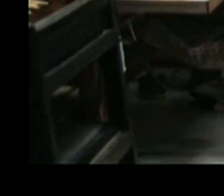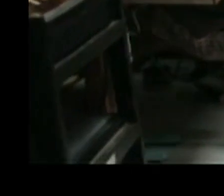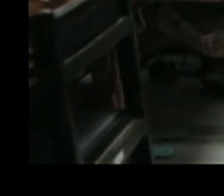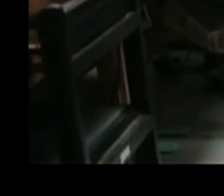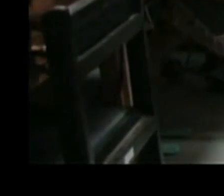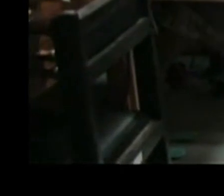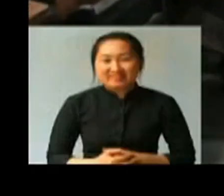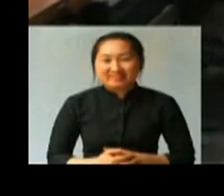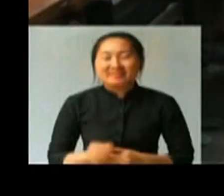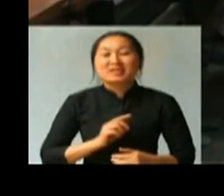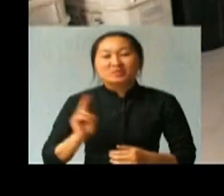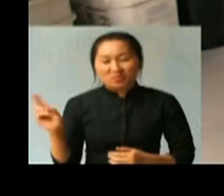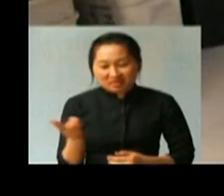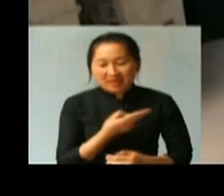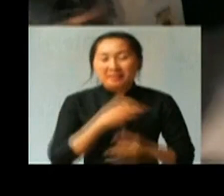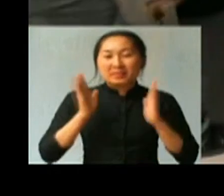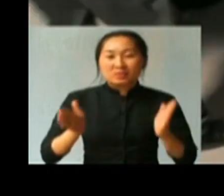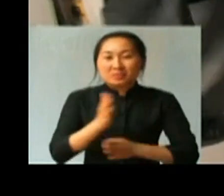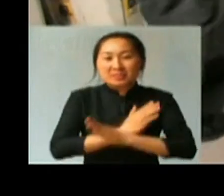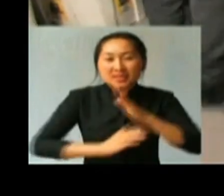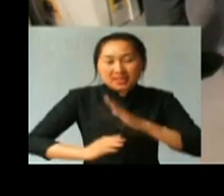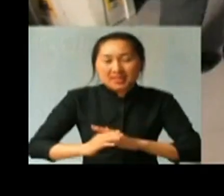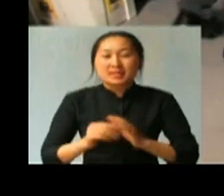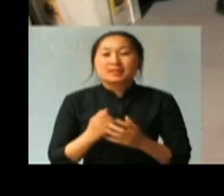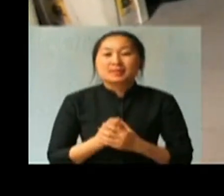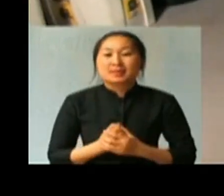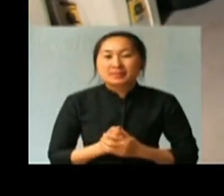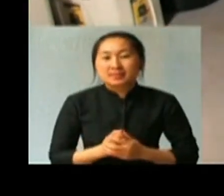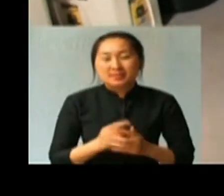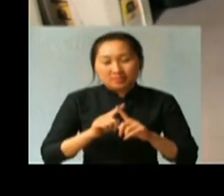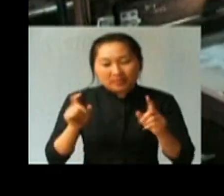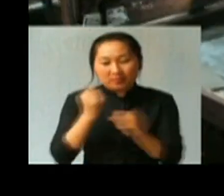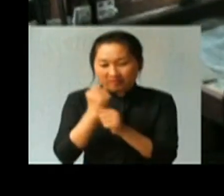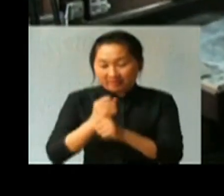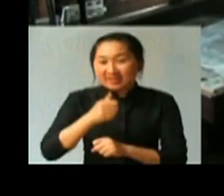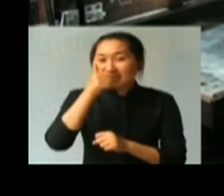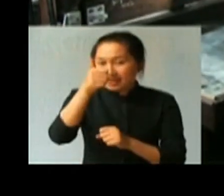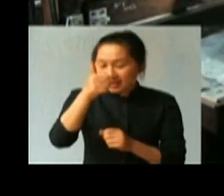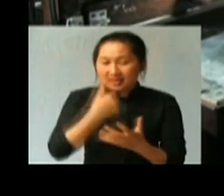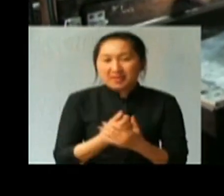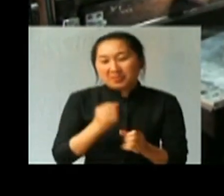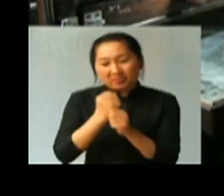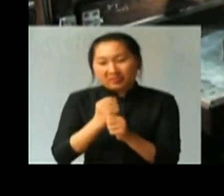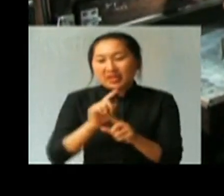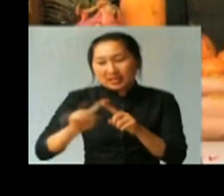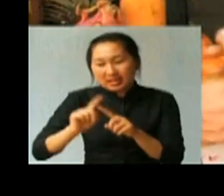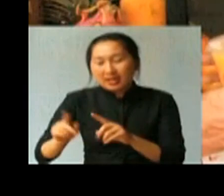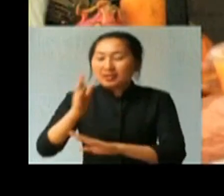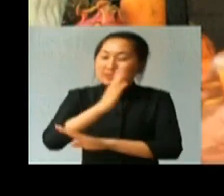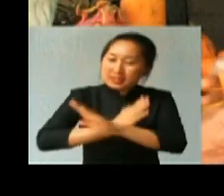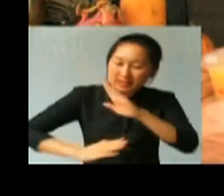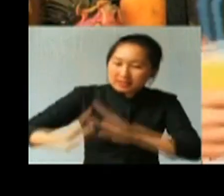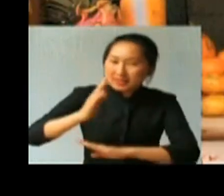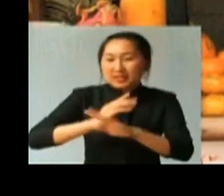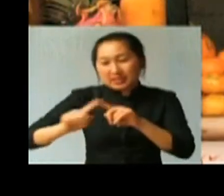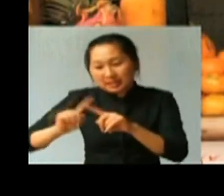เฮานี่เป็นคนพิการ เฮานี่เป็นคนพิการแต่ว่าเวียกงานเฮานั้นเหตุใดบอกว่าพิการแนวใดขอเพียง